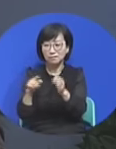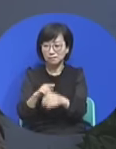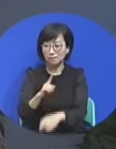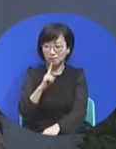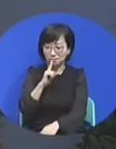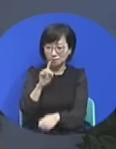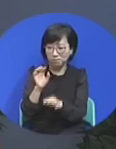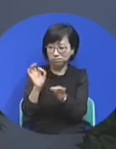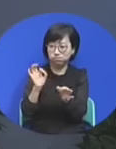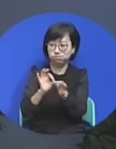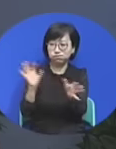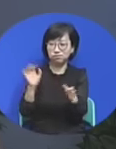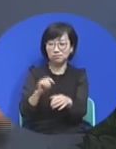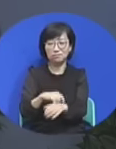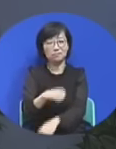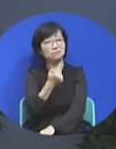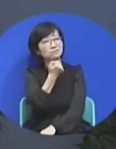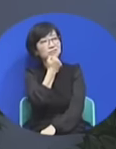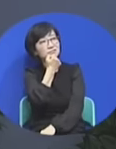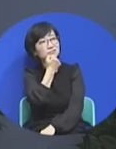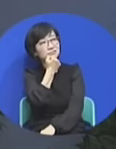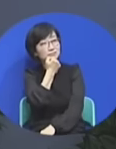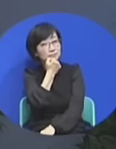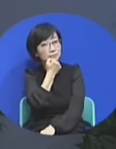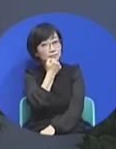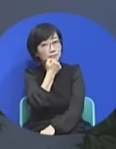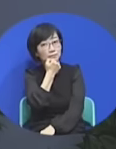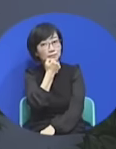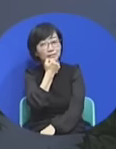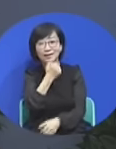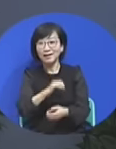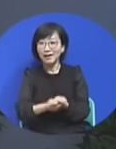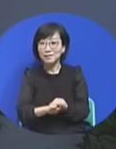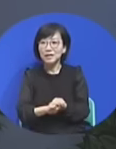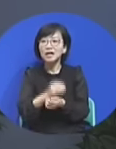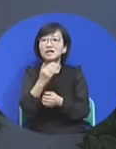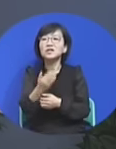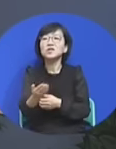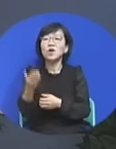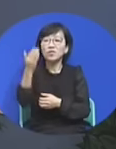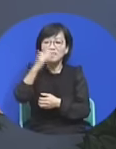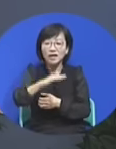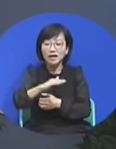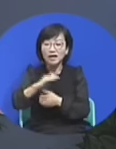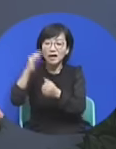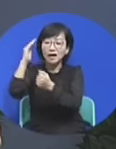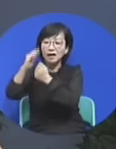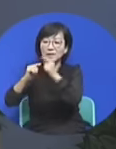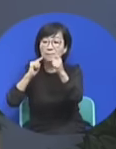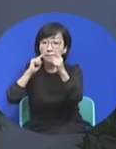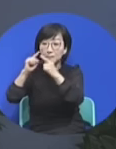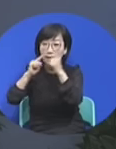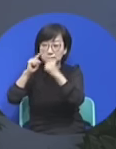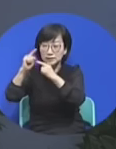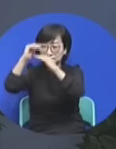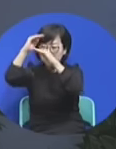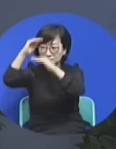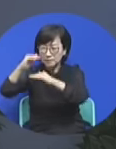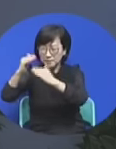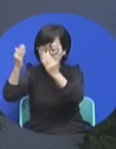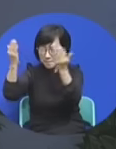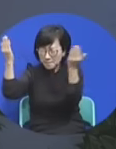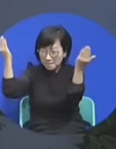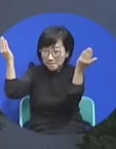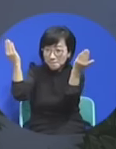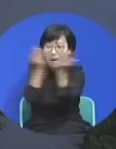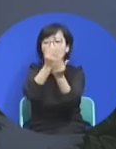it. They laughed, saying, "What do you mean?" 정확하게 하나님의 말씀에 예언된 그대로 되었어. And it happened exactly the way God